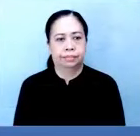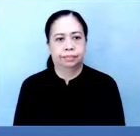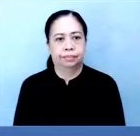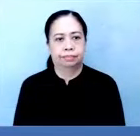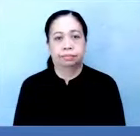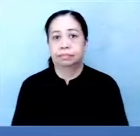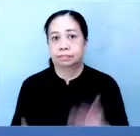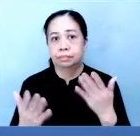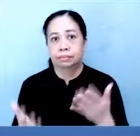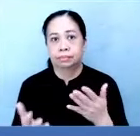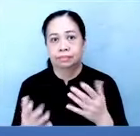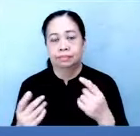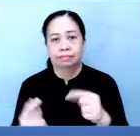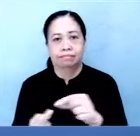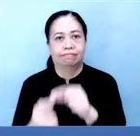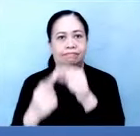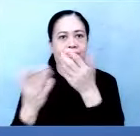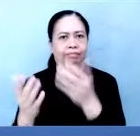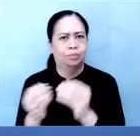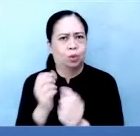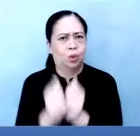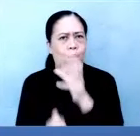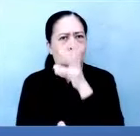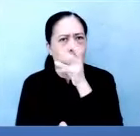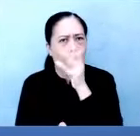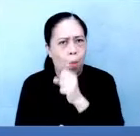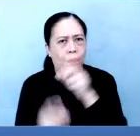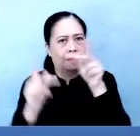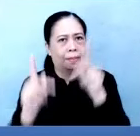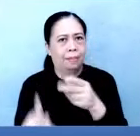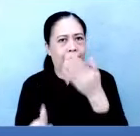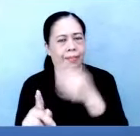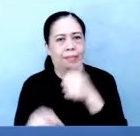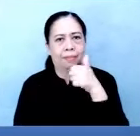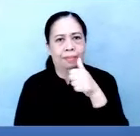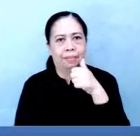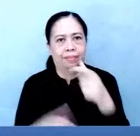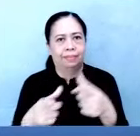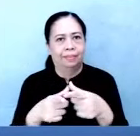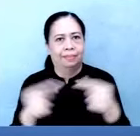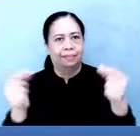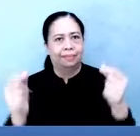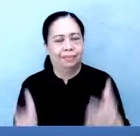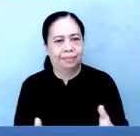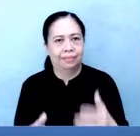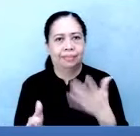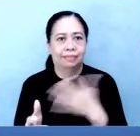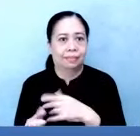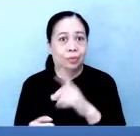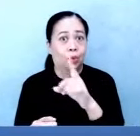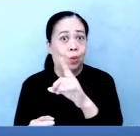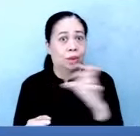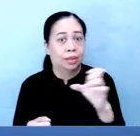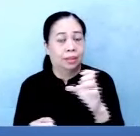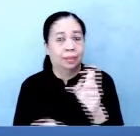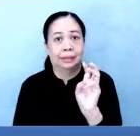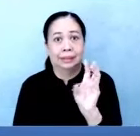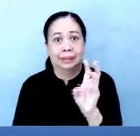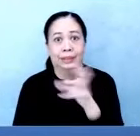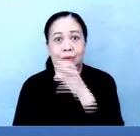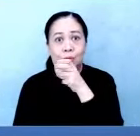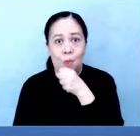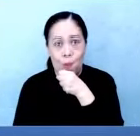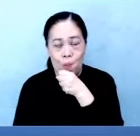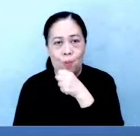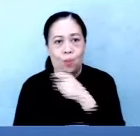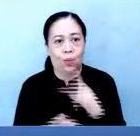Posibleng hiraging pinakamatandang tao sa buong mundo ang isang babaeng Japanese na 116 years old. Habang